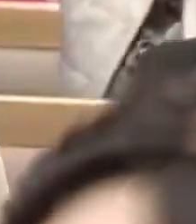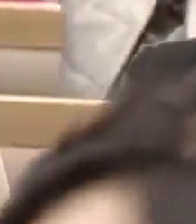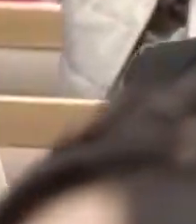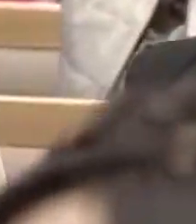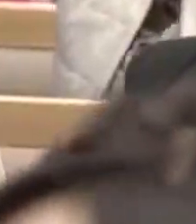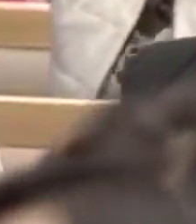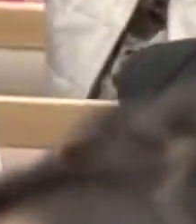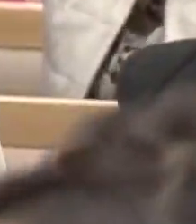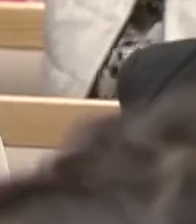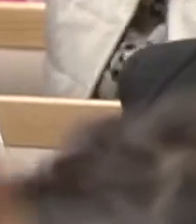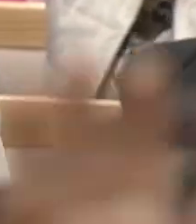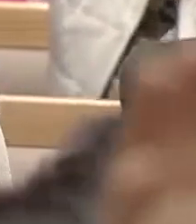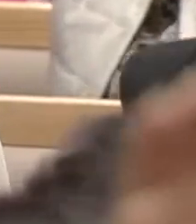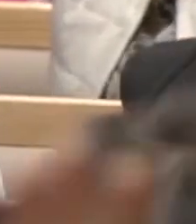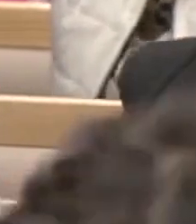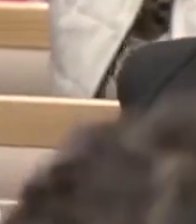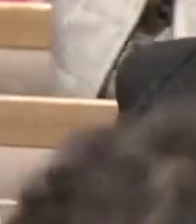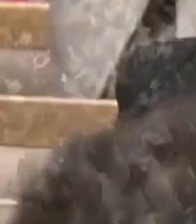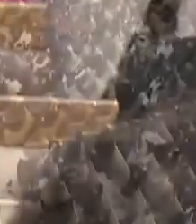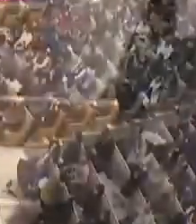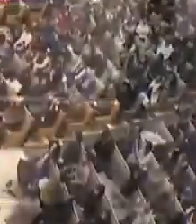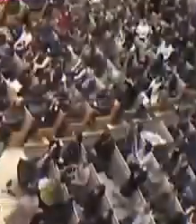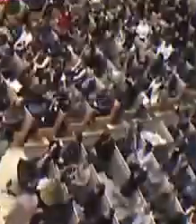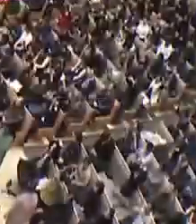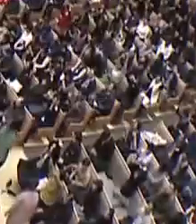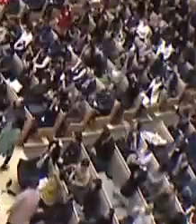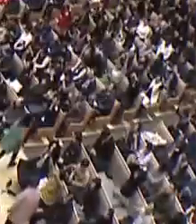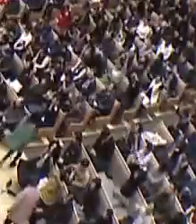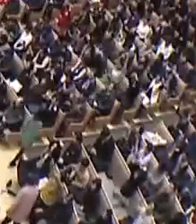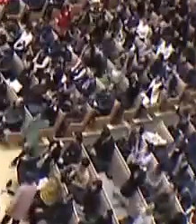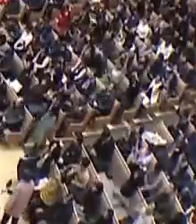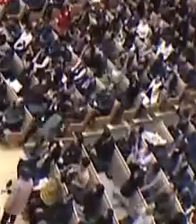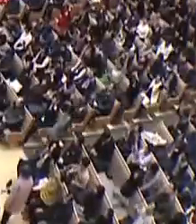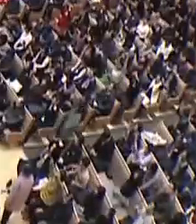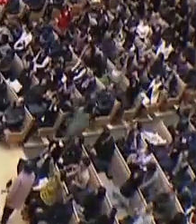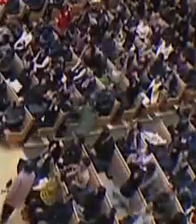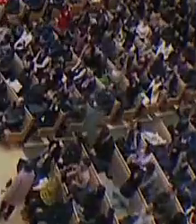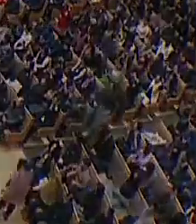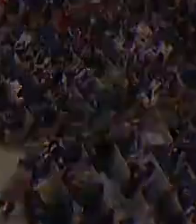지금까지 낭비하며 절망 가운데 살던